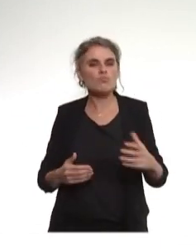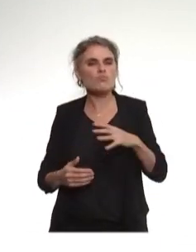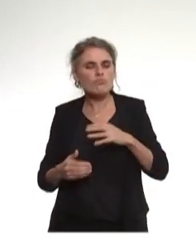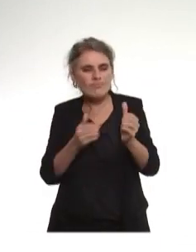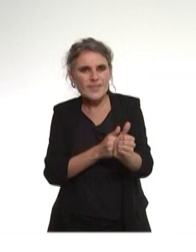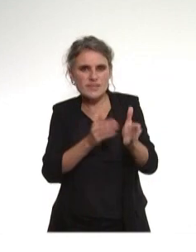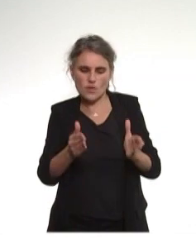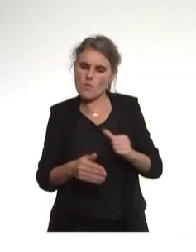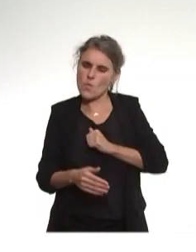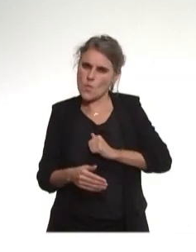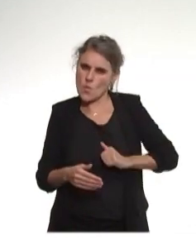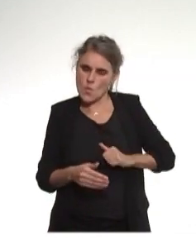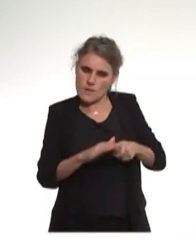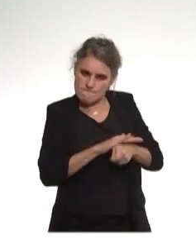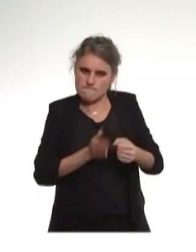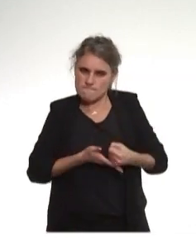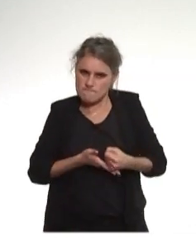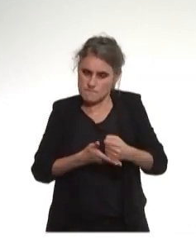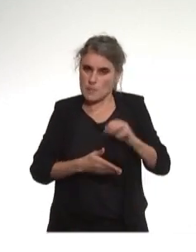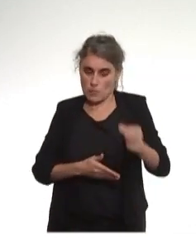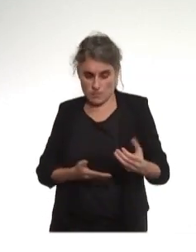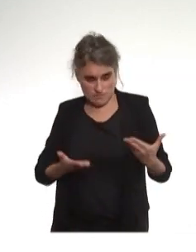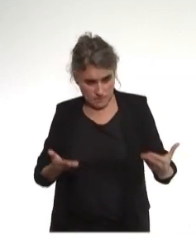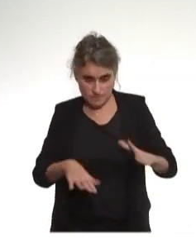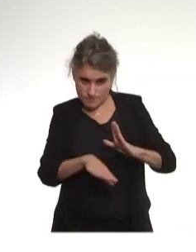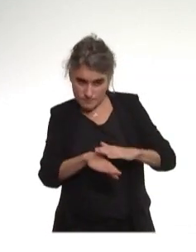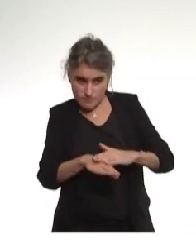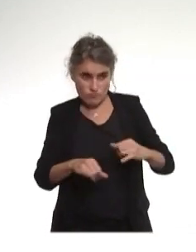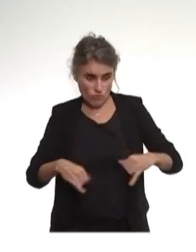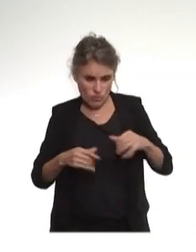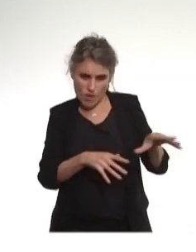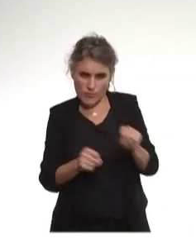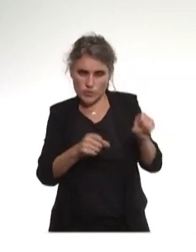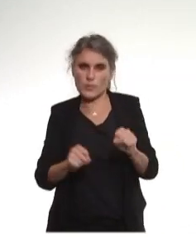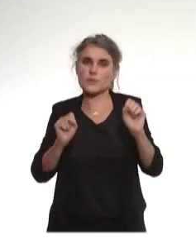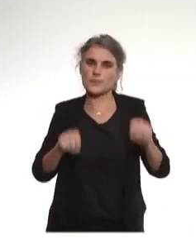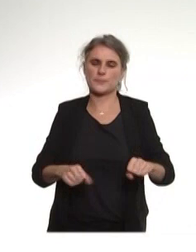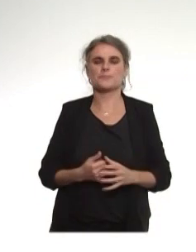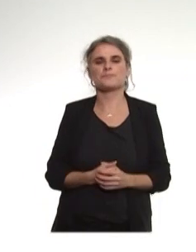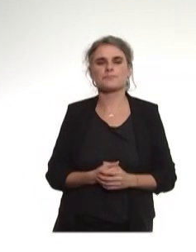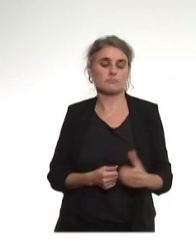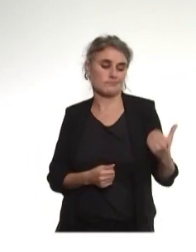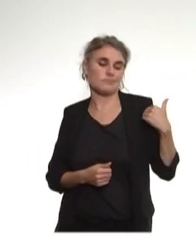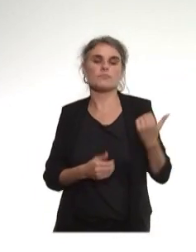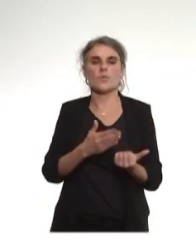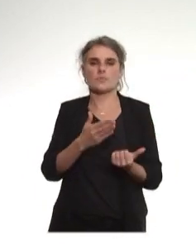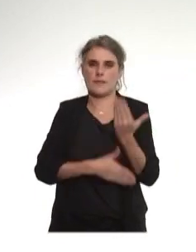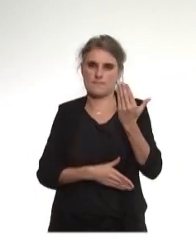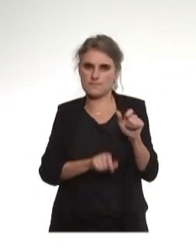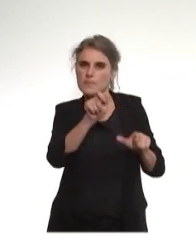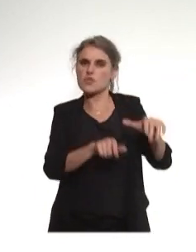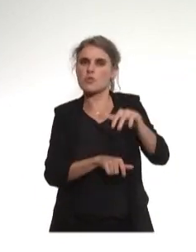sont particulièrement touchés et qui du coup peuvent embaucher des jeunes qui n'auraient pas embaucher sinon j'ai reçu ce matin les représentants